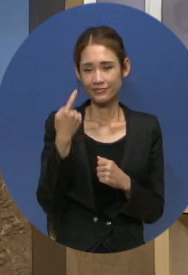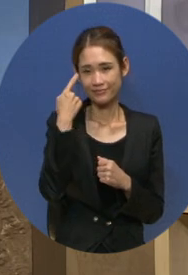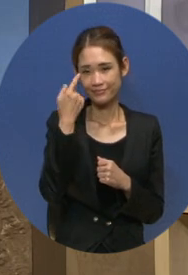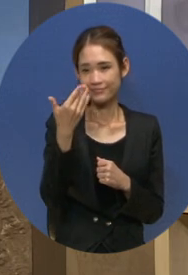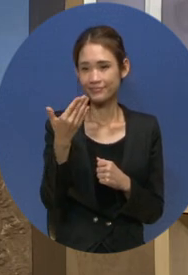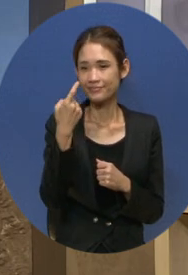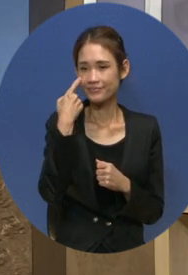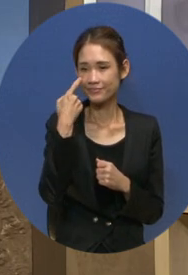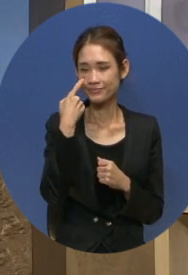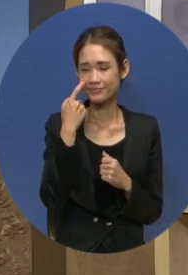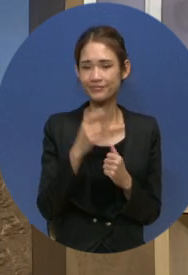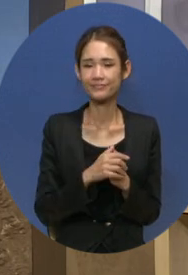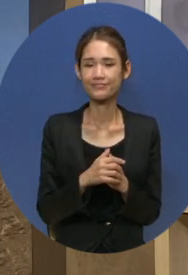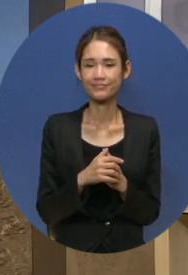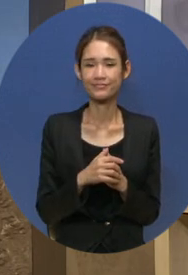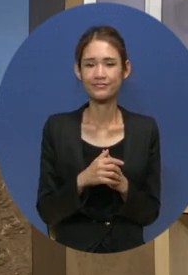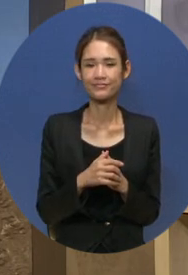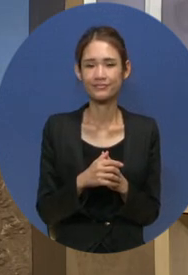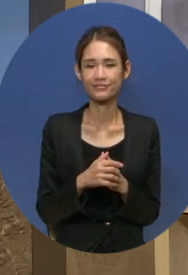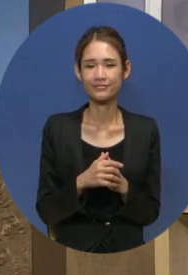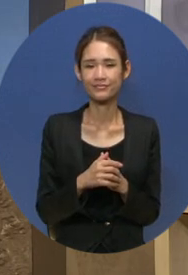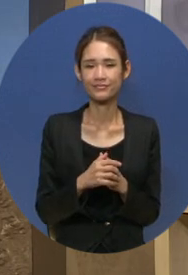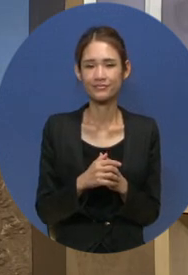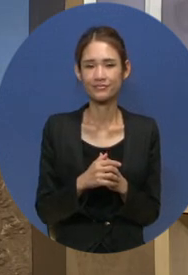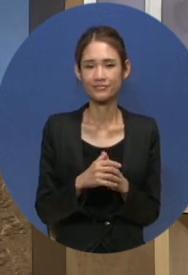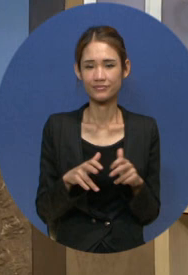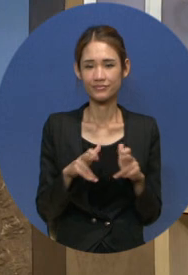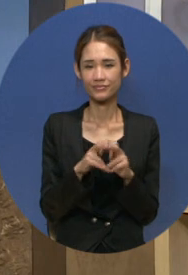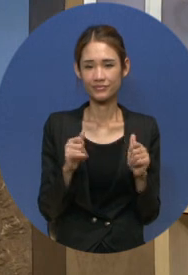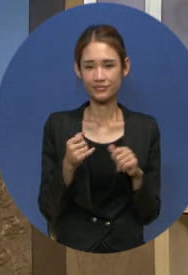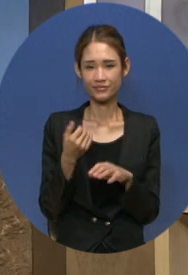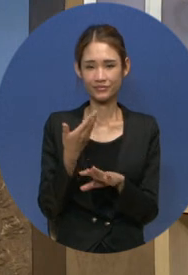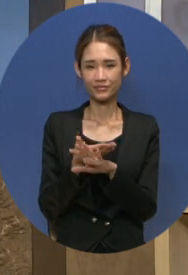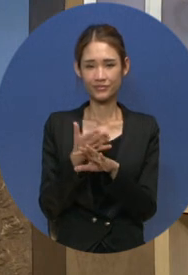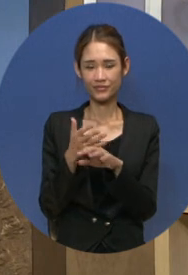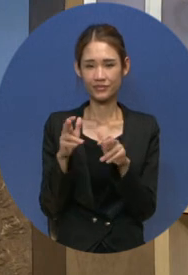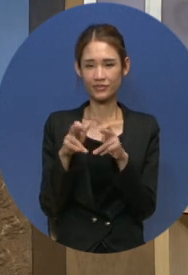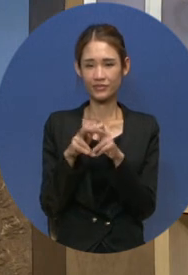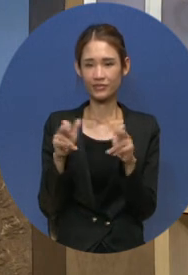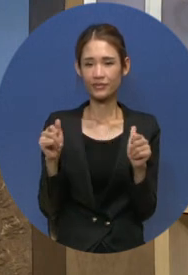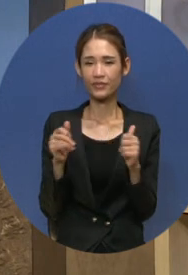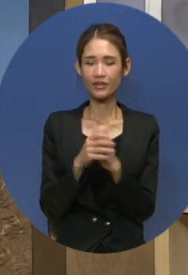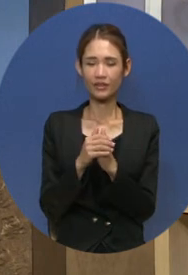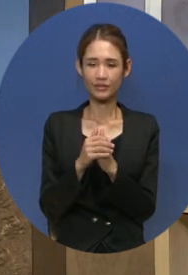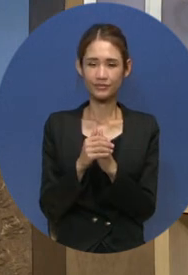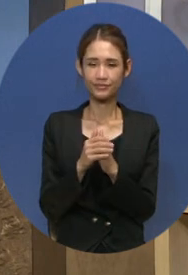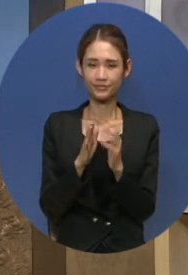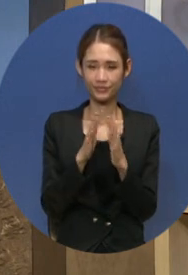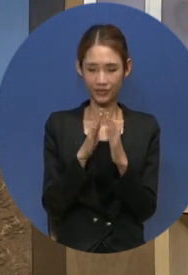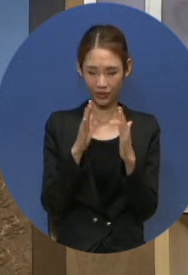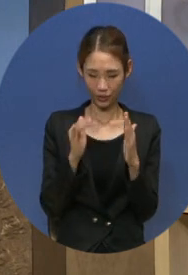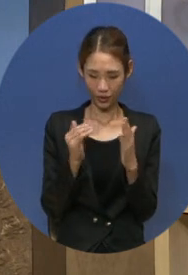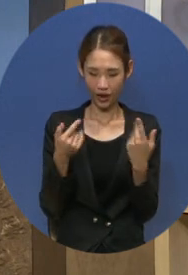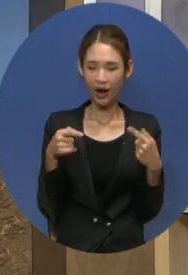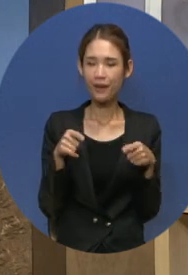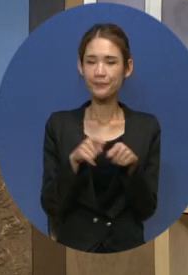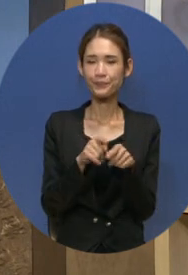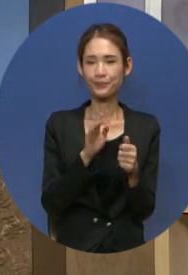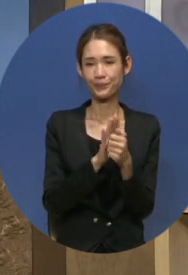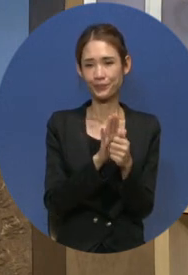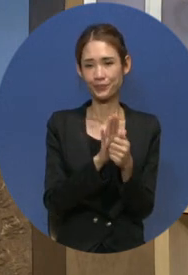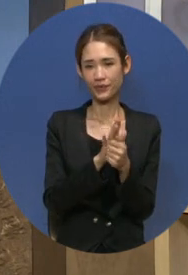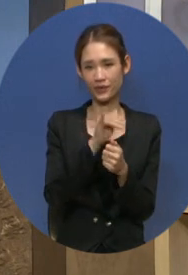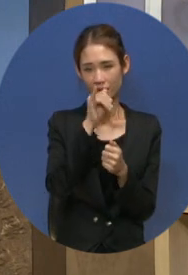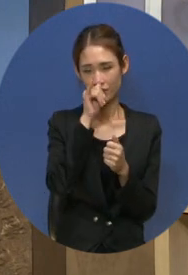다음 질문으로 한번 넘어가 보도록 하겠습니다. 장애인뿐만 아니라 장애인 당사자의 가족분들도